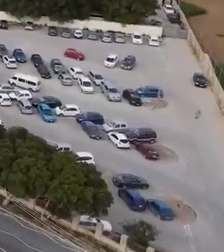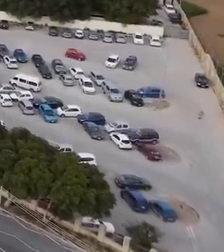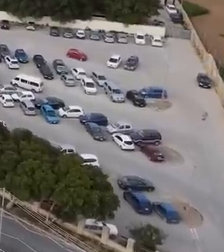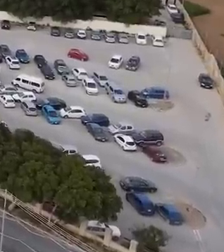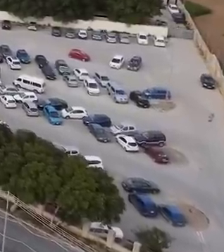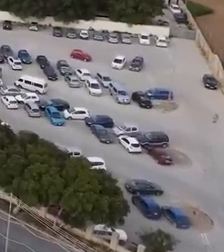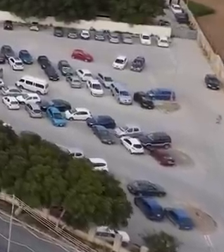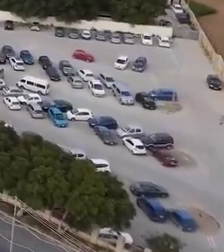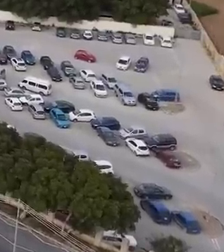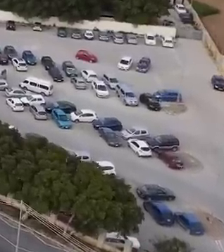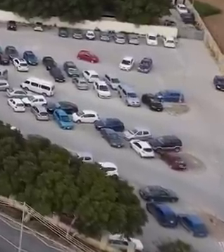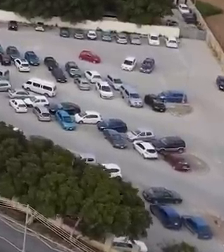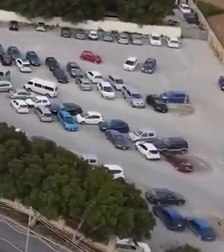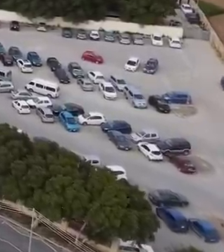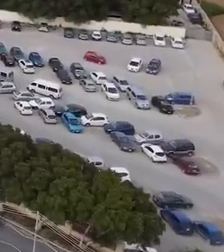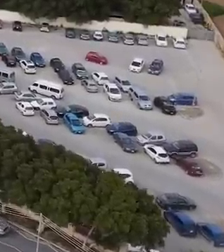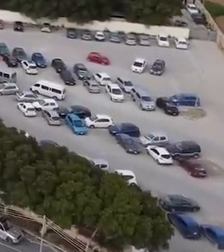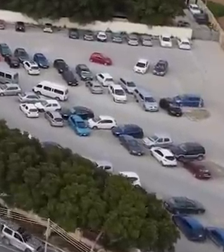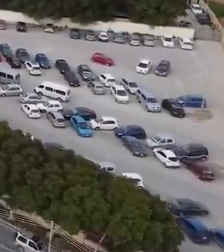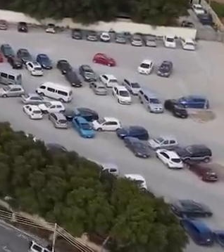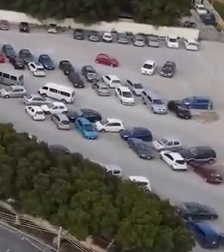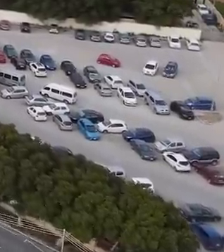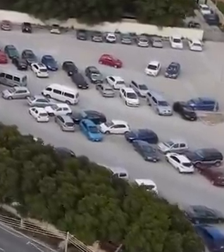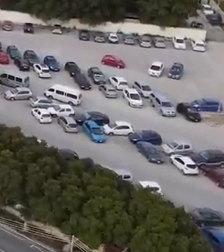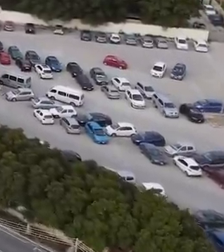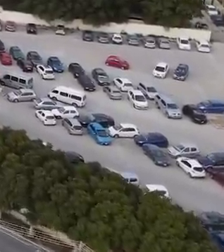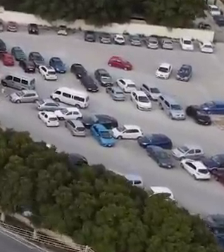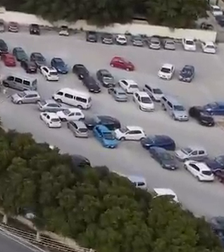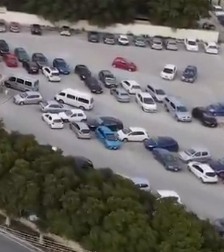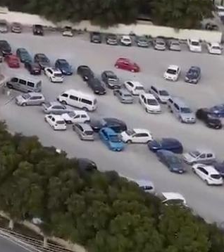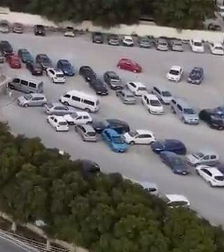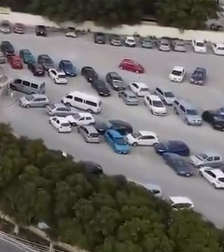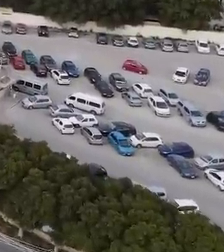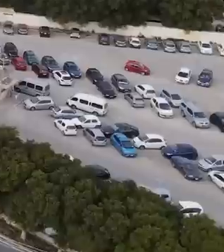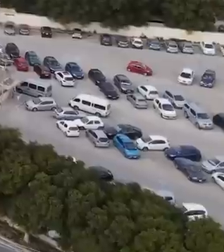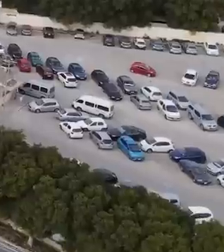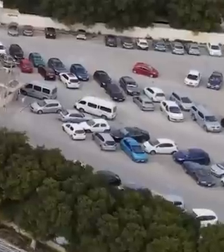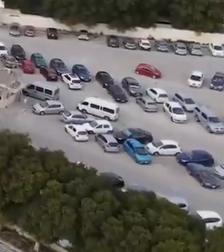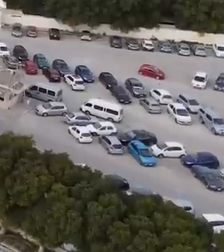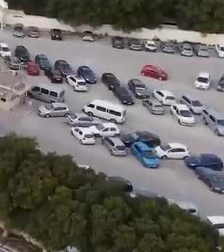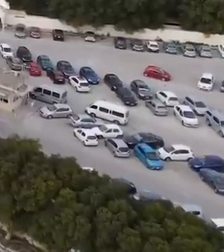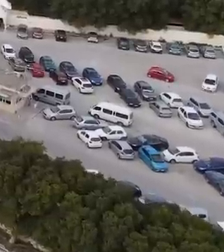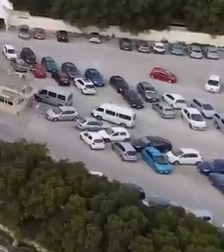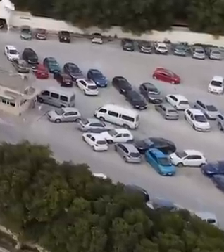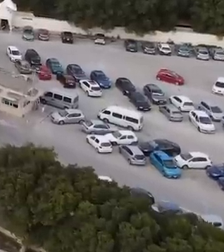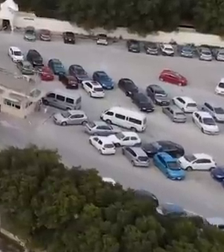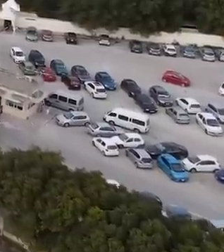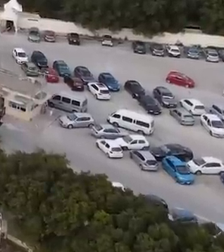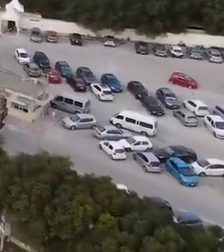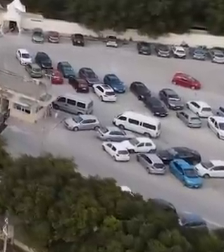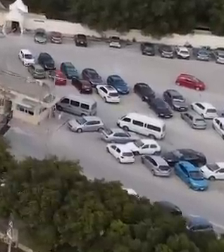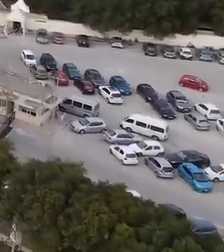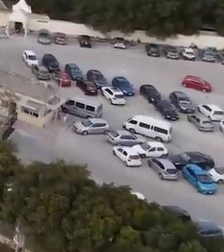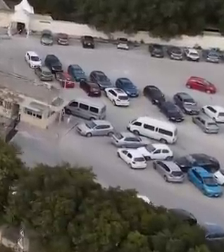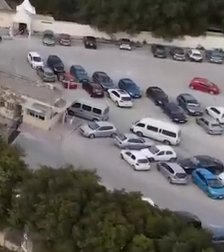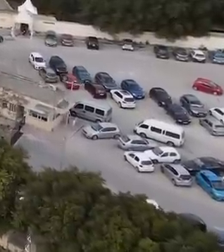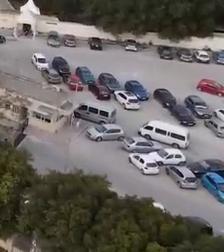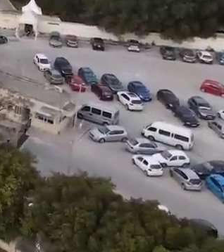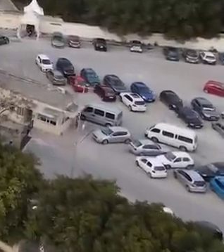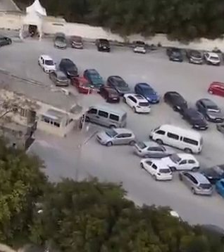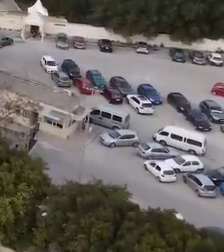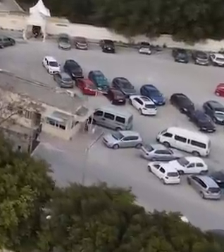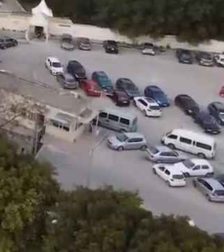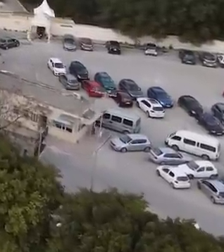mișnani aniali, te firu imanieti, rata